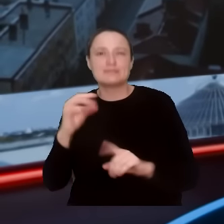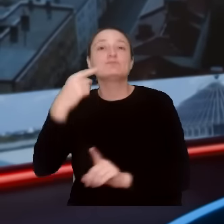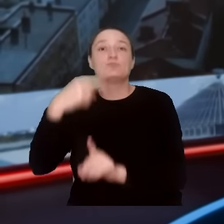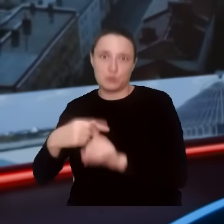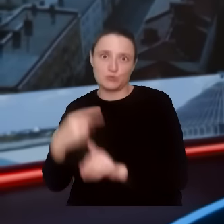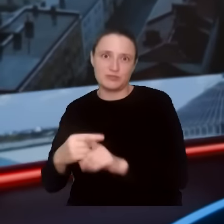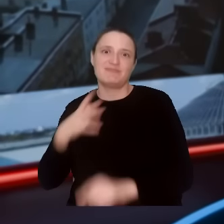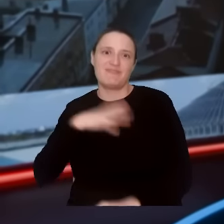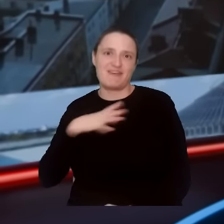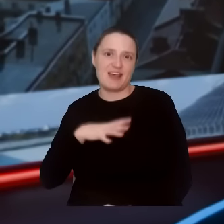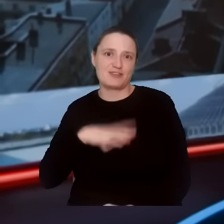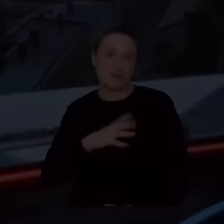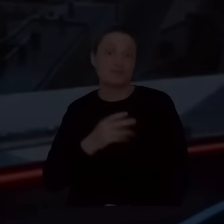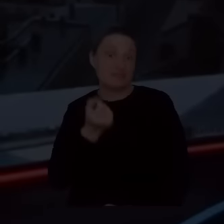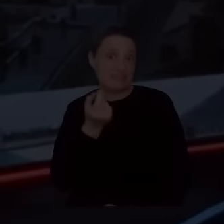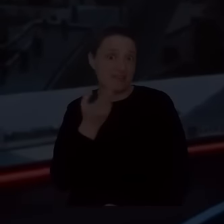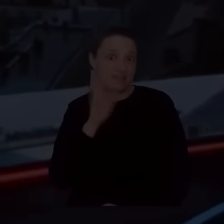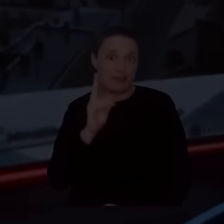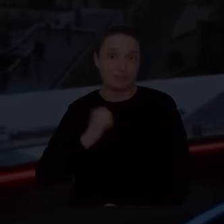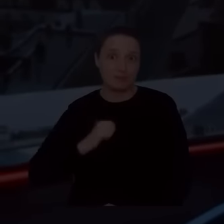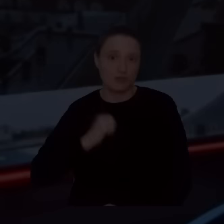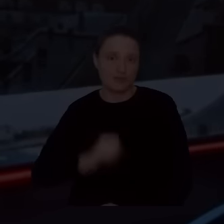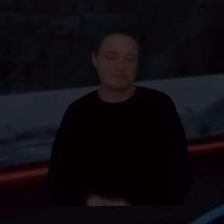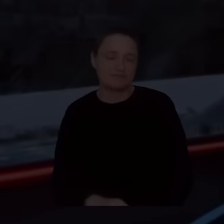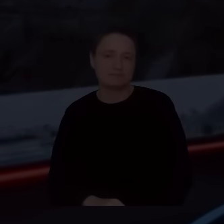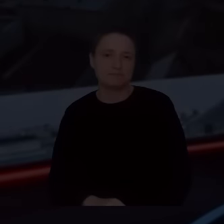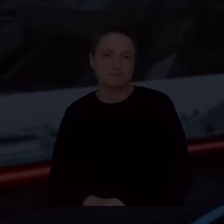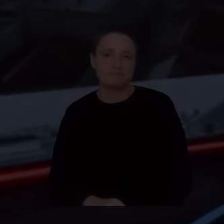osobiście. Do zobaczenia za chwilę.